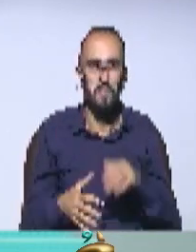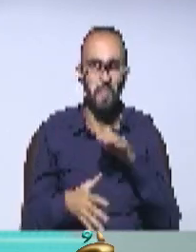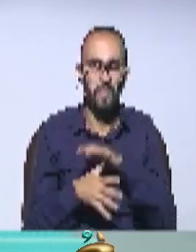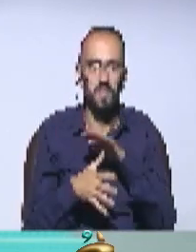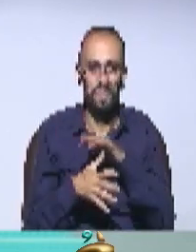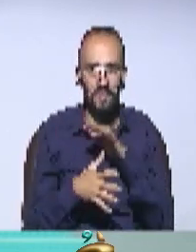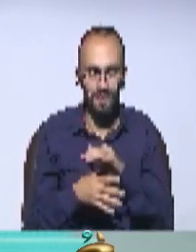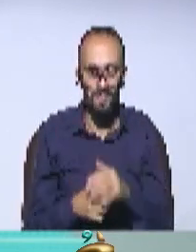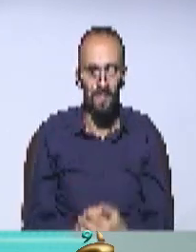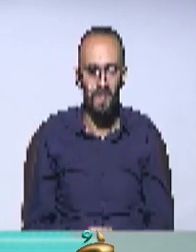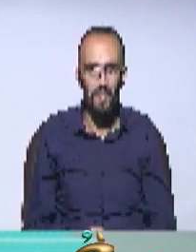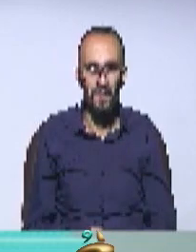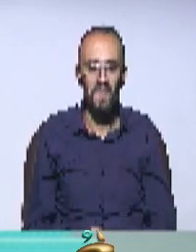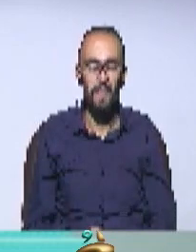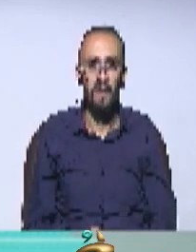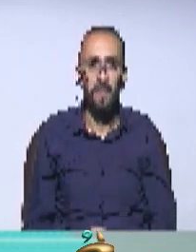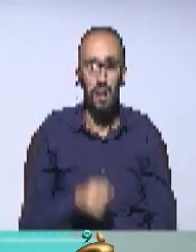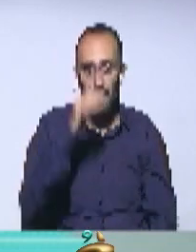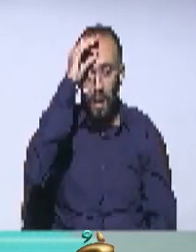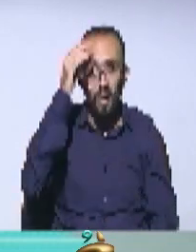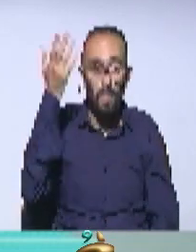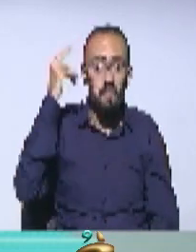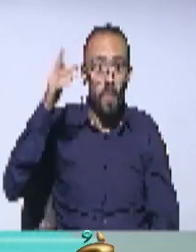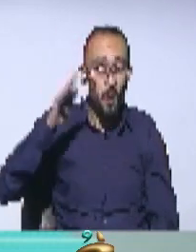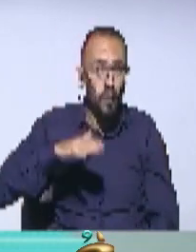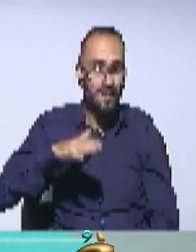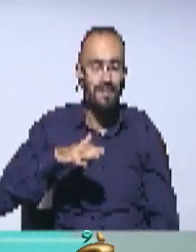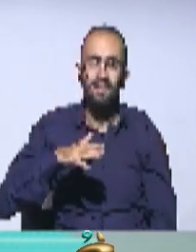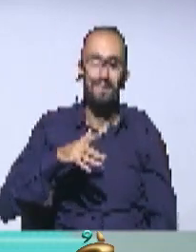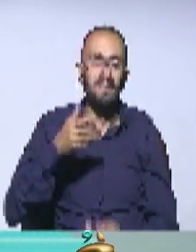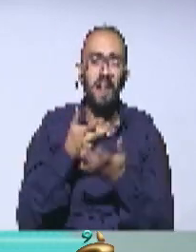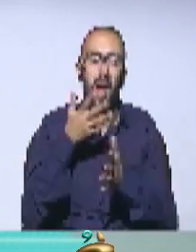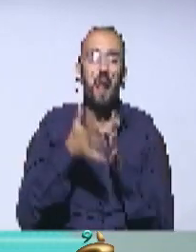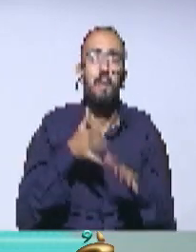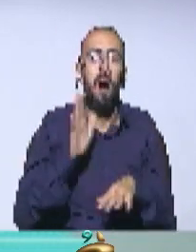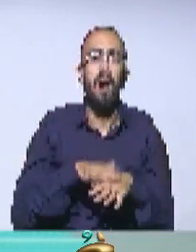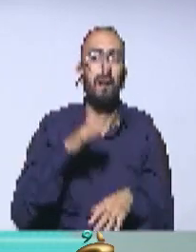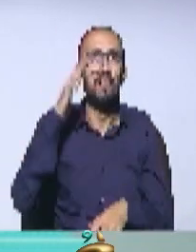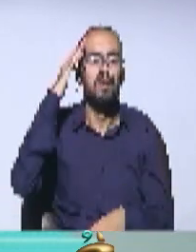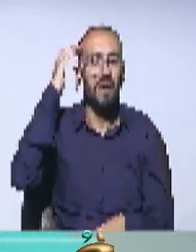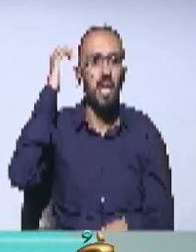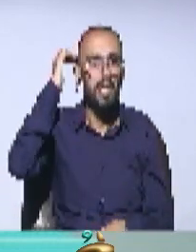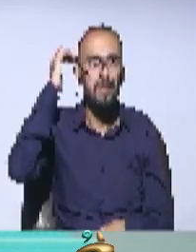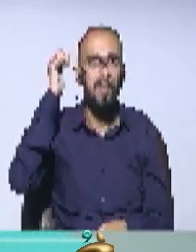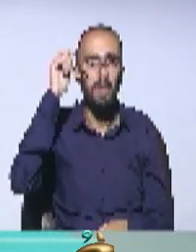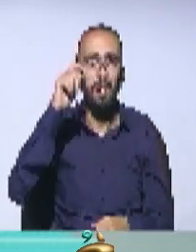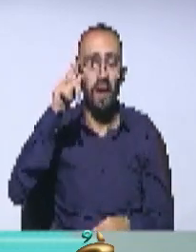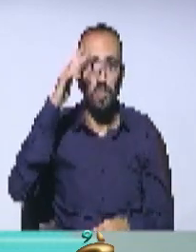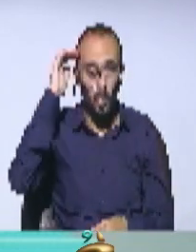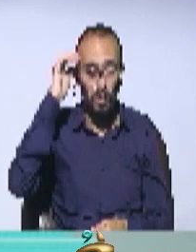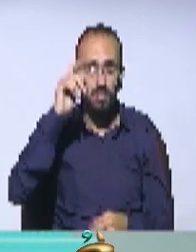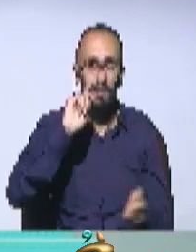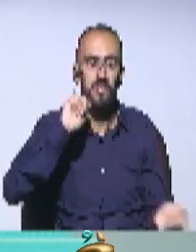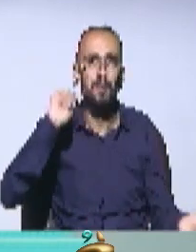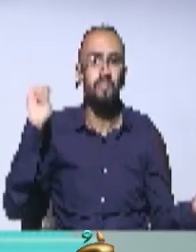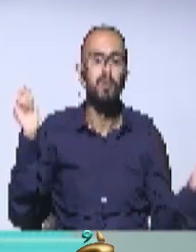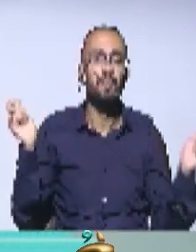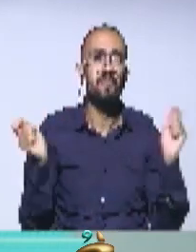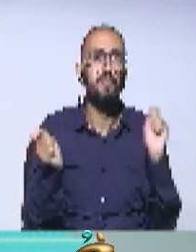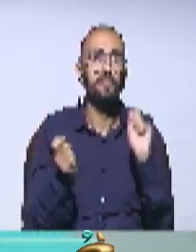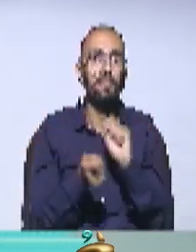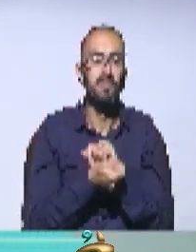أعتقد أنه يعني قداسته لو موجود الآن هيحكي عن الصعيد، كيف تحولت أسيوط إلى مدينة